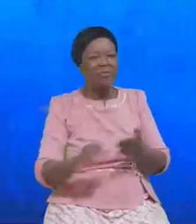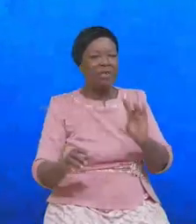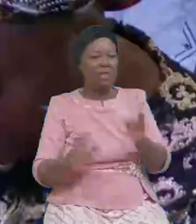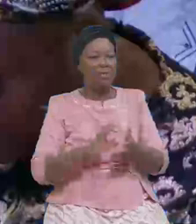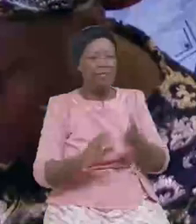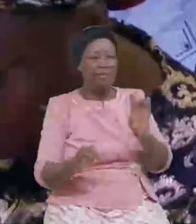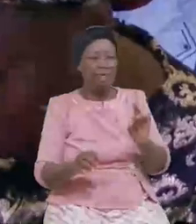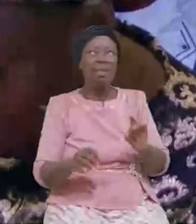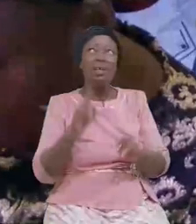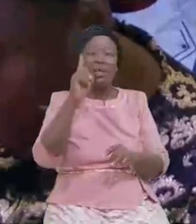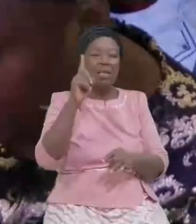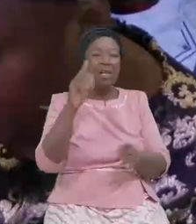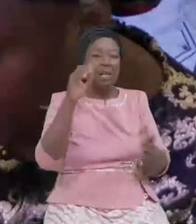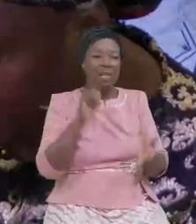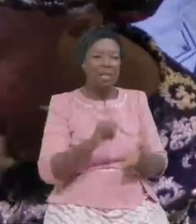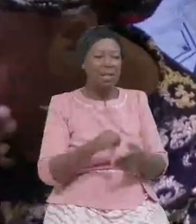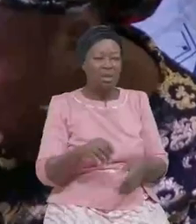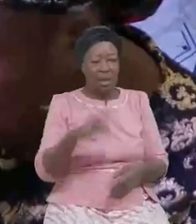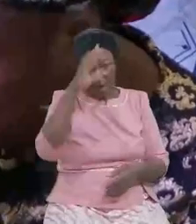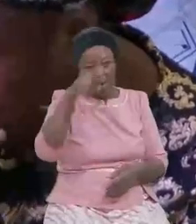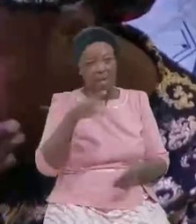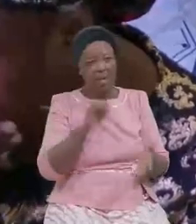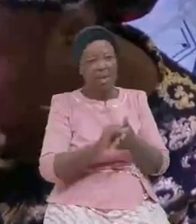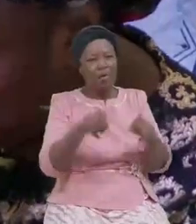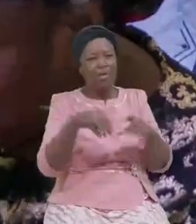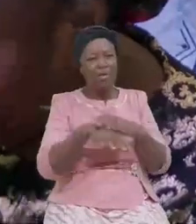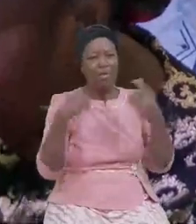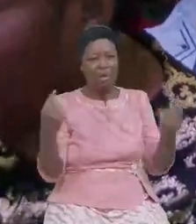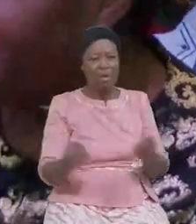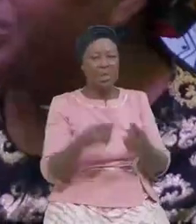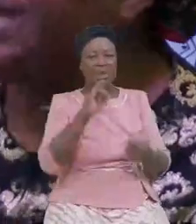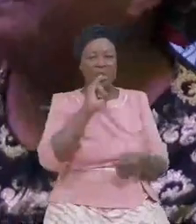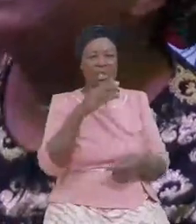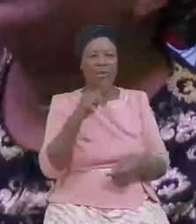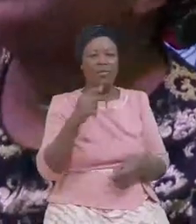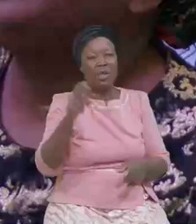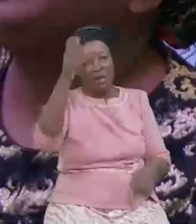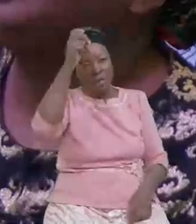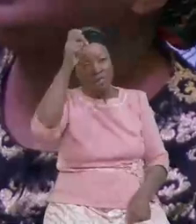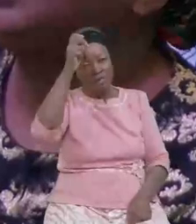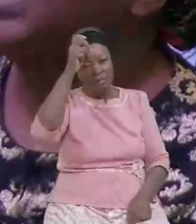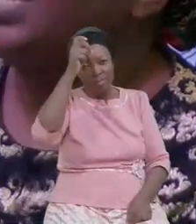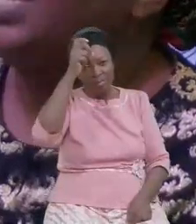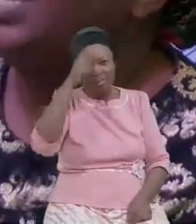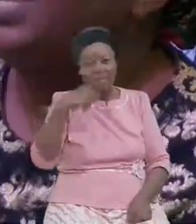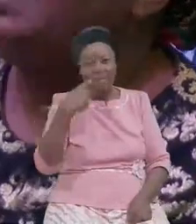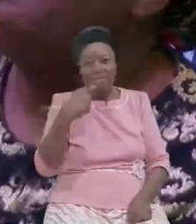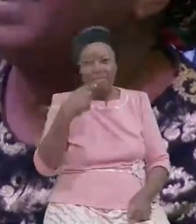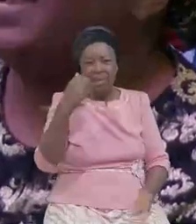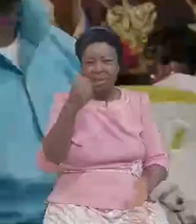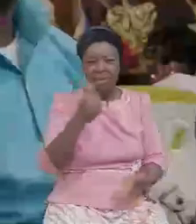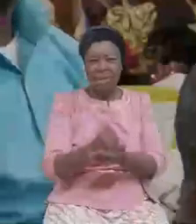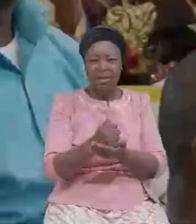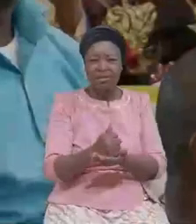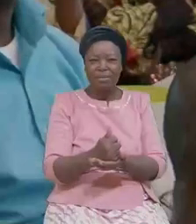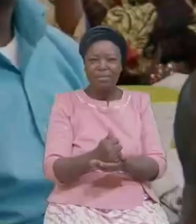celui qui pratique le péché est du diable. Donnez-moi un bon amen.